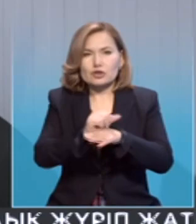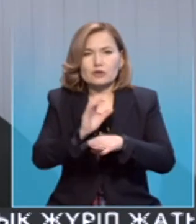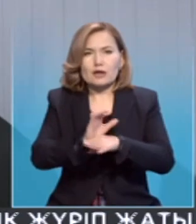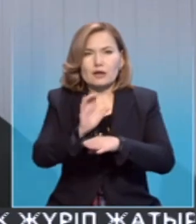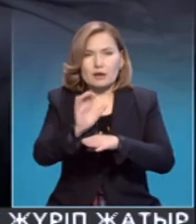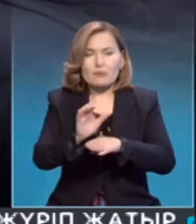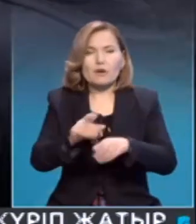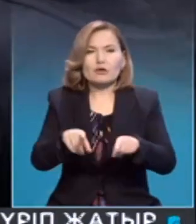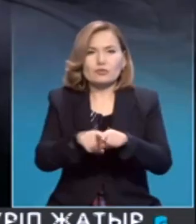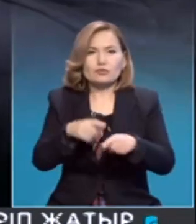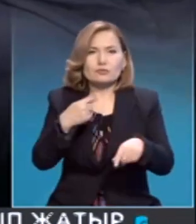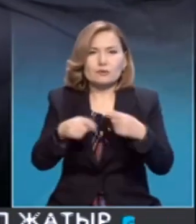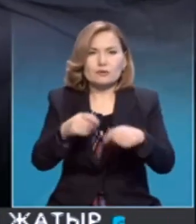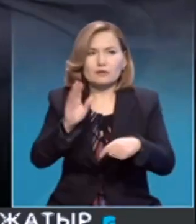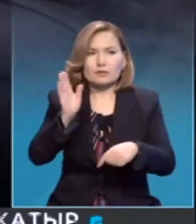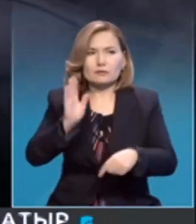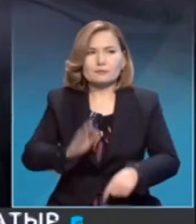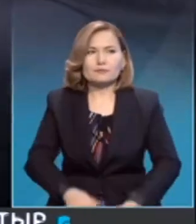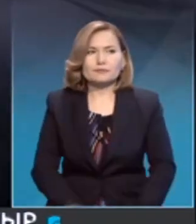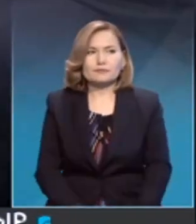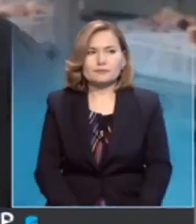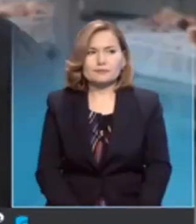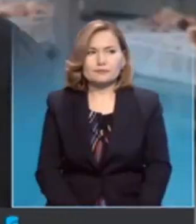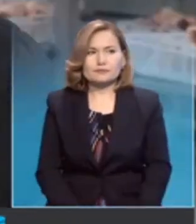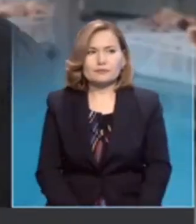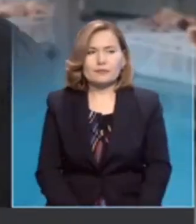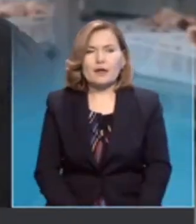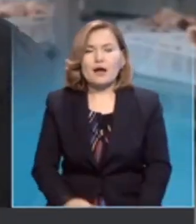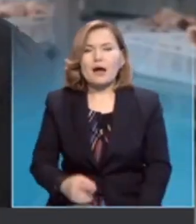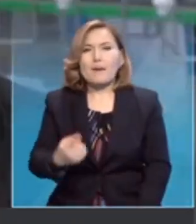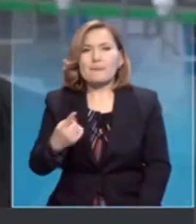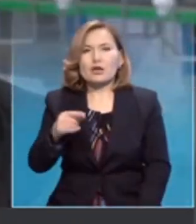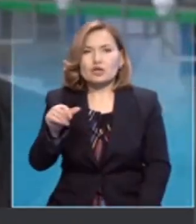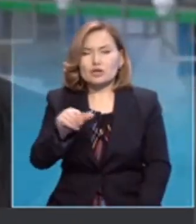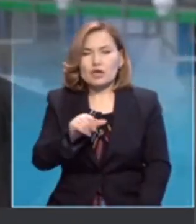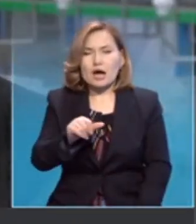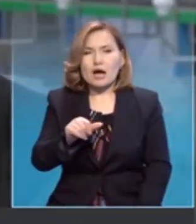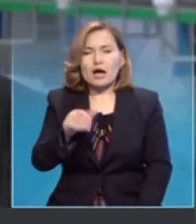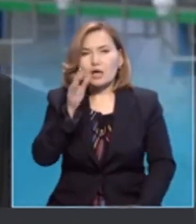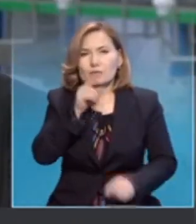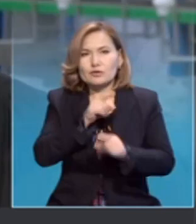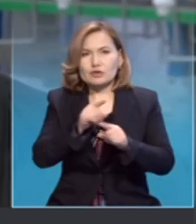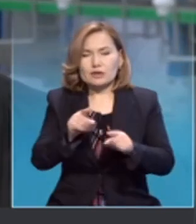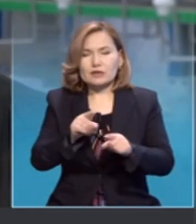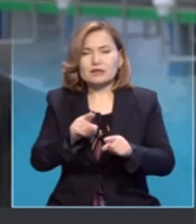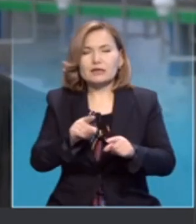шығаруға мүмкіндік береді. Бір жарым жылдың арасында салынған құс фабрикада